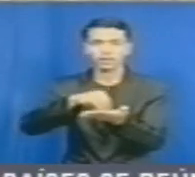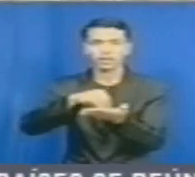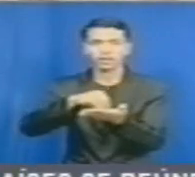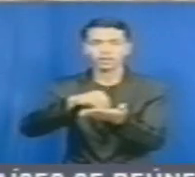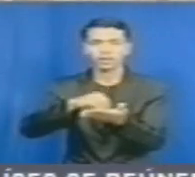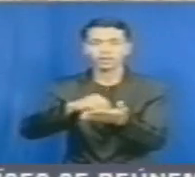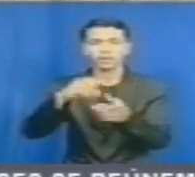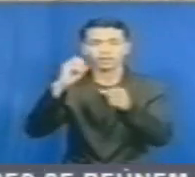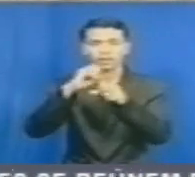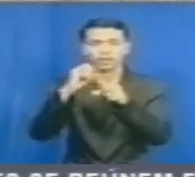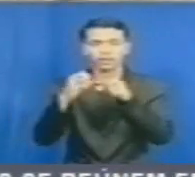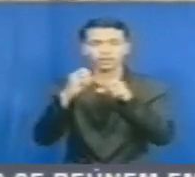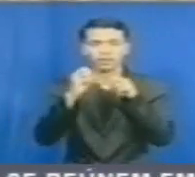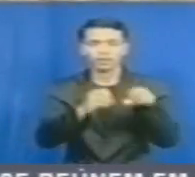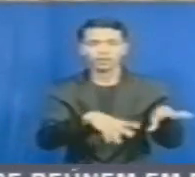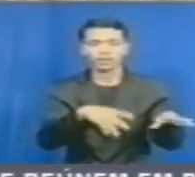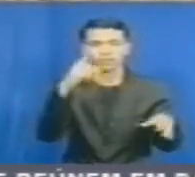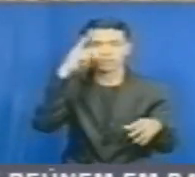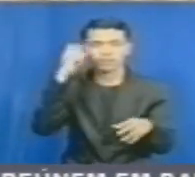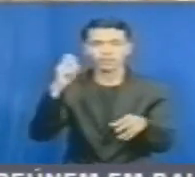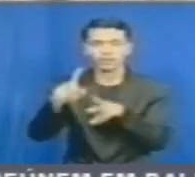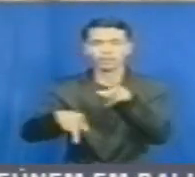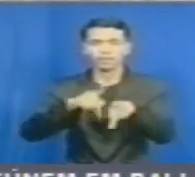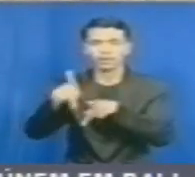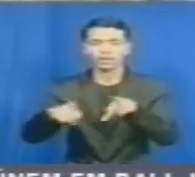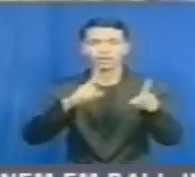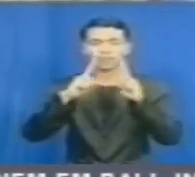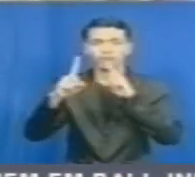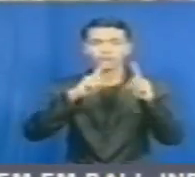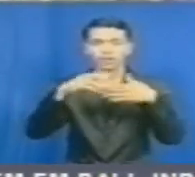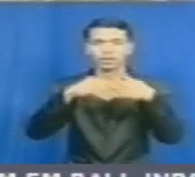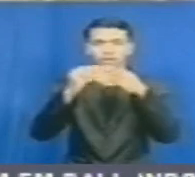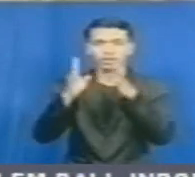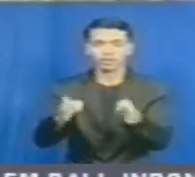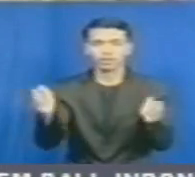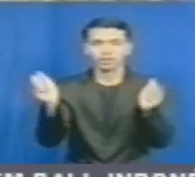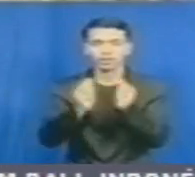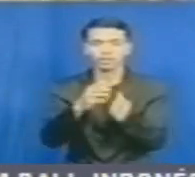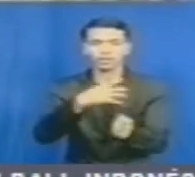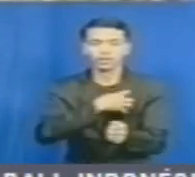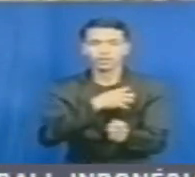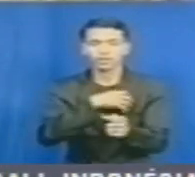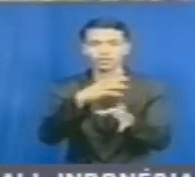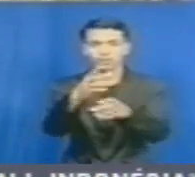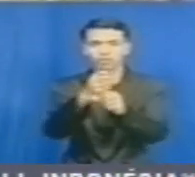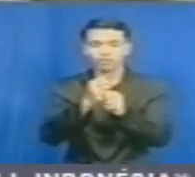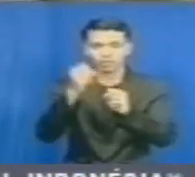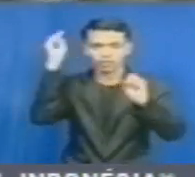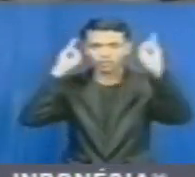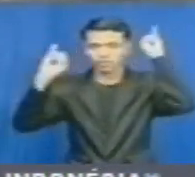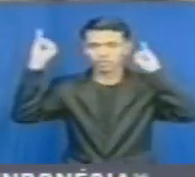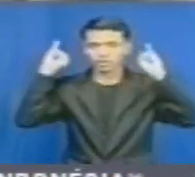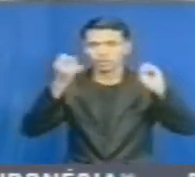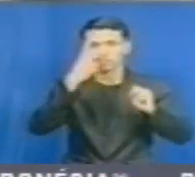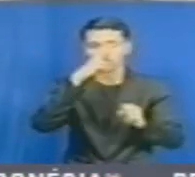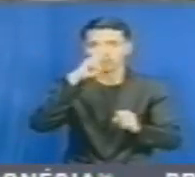lau lakon. Tamani kemudian disire informa kita sebab otoritas lokal no polisi yang kodi foti informasi no halo identifikasi